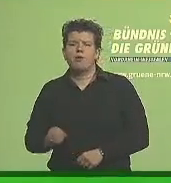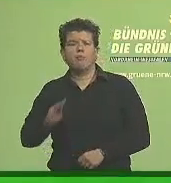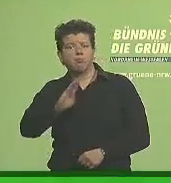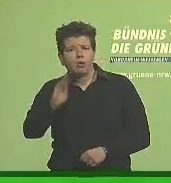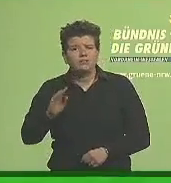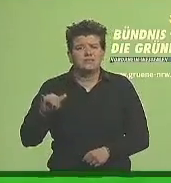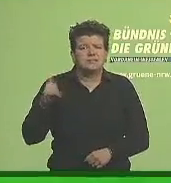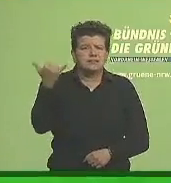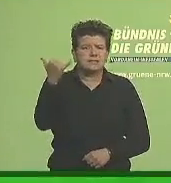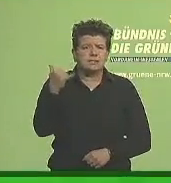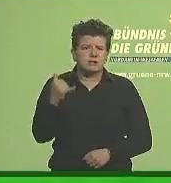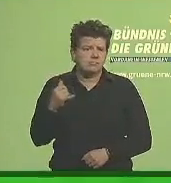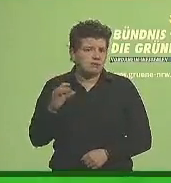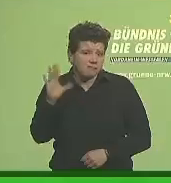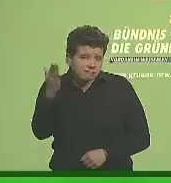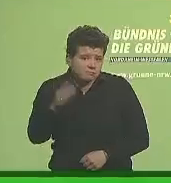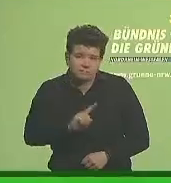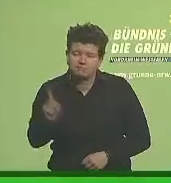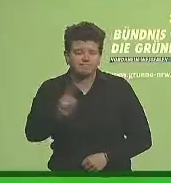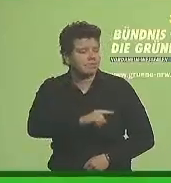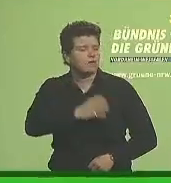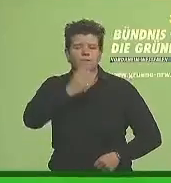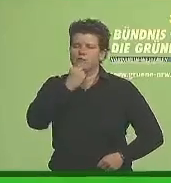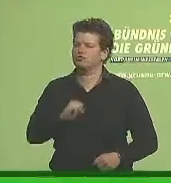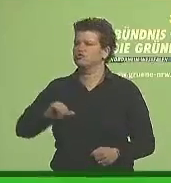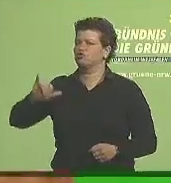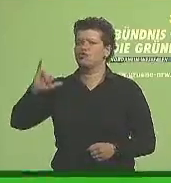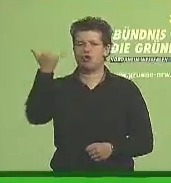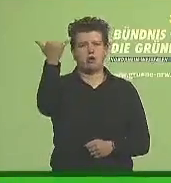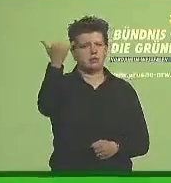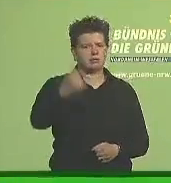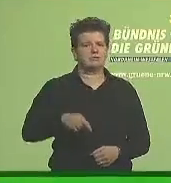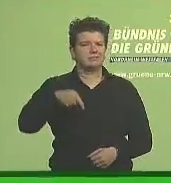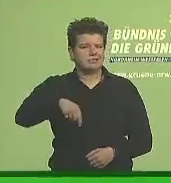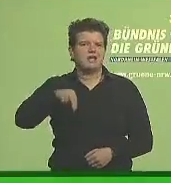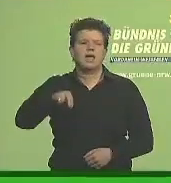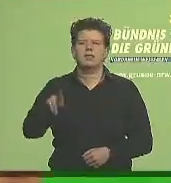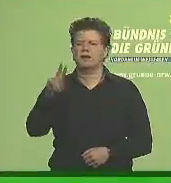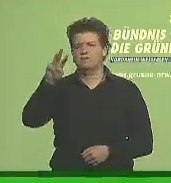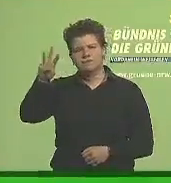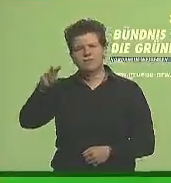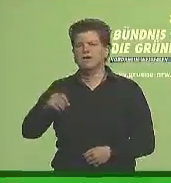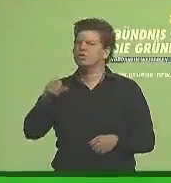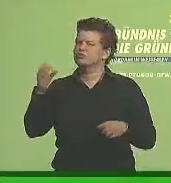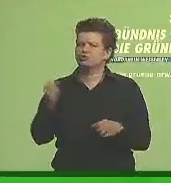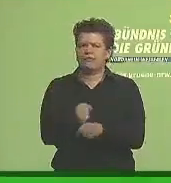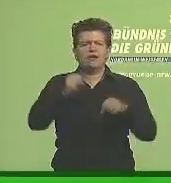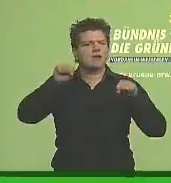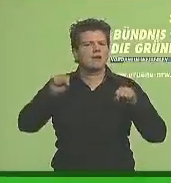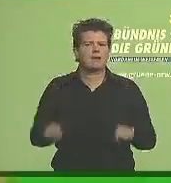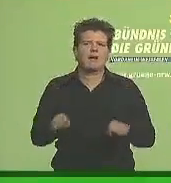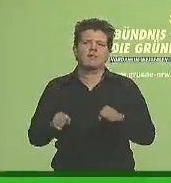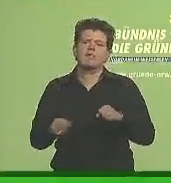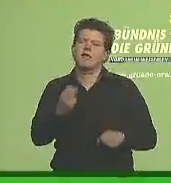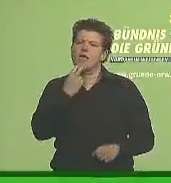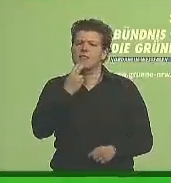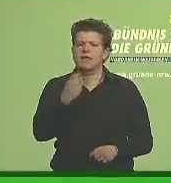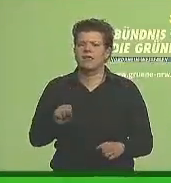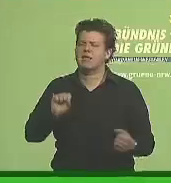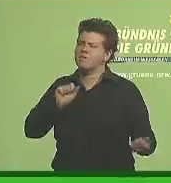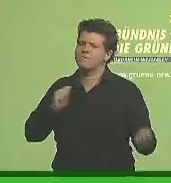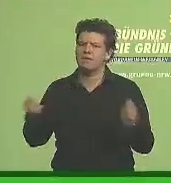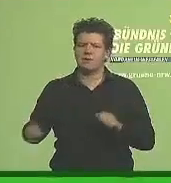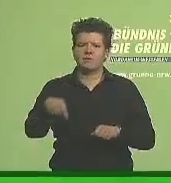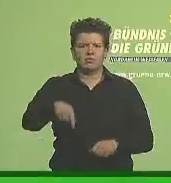Platz, wir kämpfen um Sieg. Und diese Mannschaft aus Nordrhein-Westfalen kann Energiewende. Und wir bewerben uns bundesweit, es besser zu